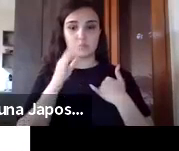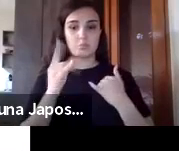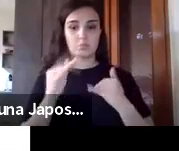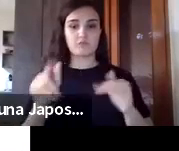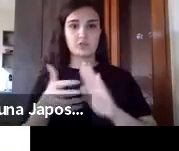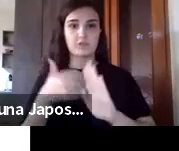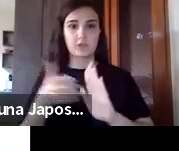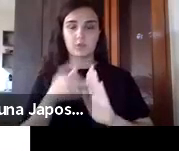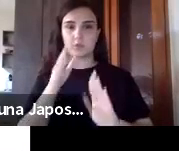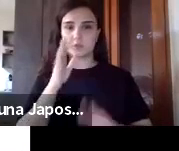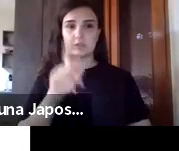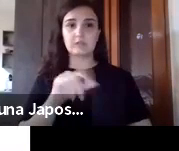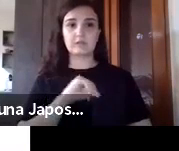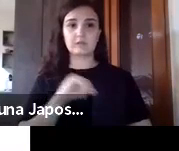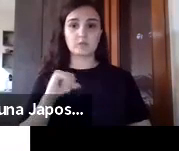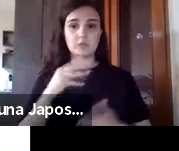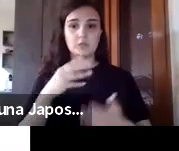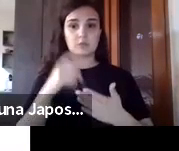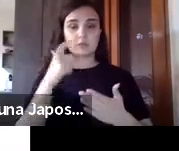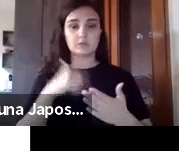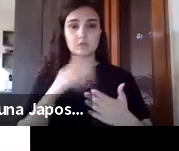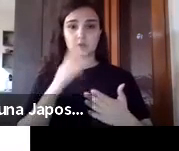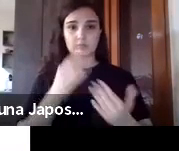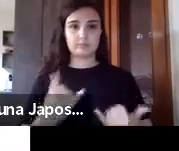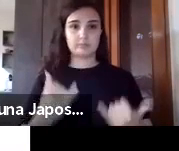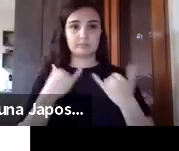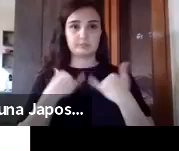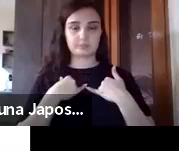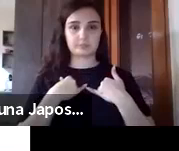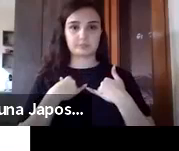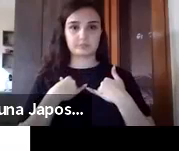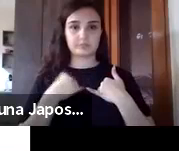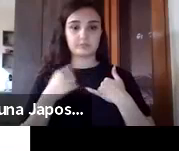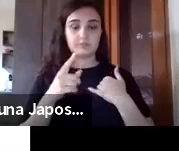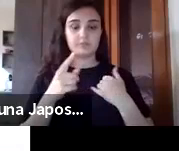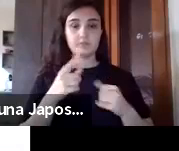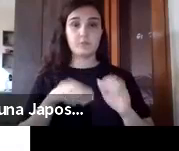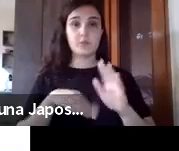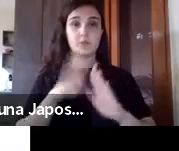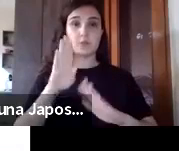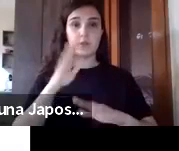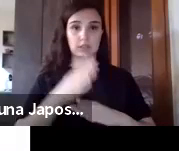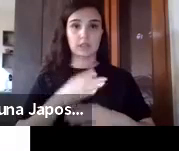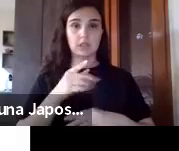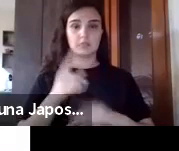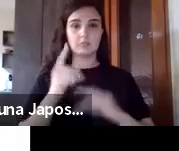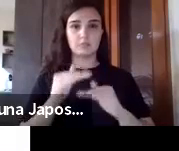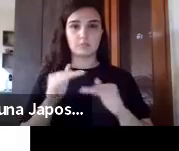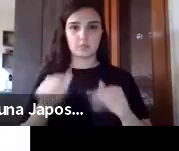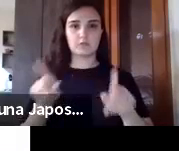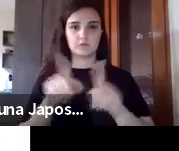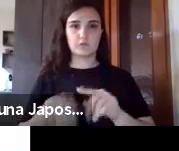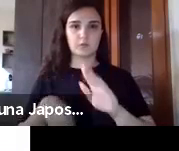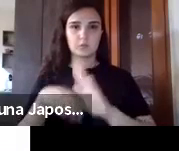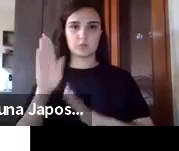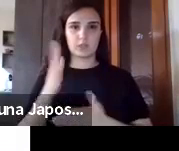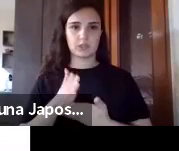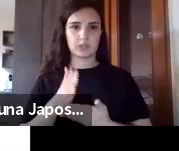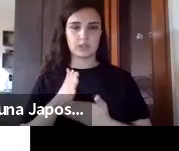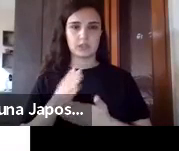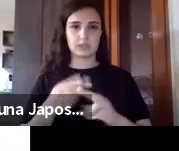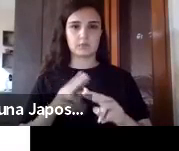არა, თქვენ თავს როდესაც უთმობთ დროს, რის ხარჯზეც თქვენ უკეთხართ, ბავშვიც უკეთ არის, იმიტომ